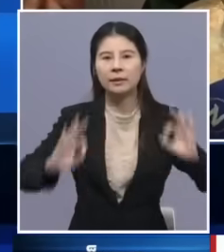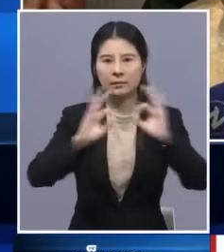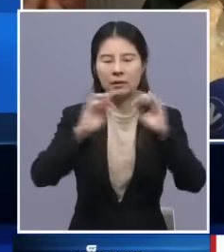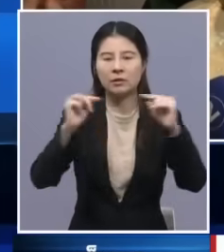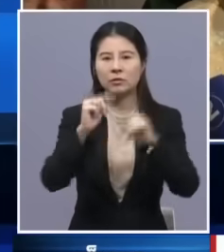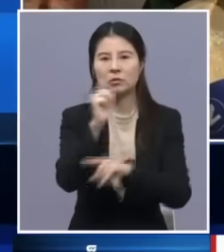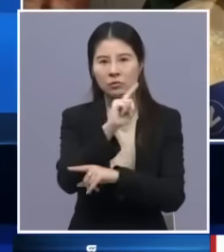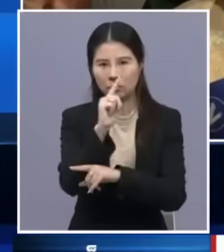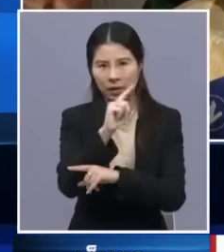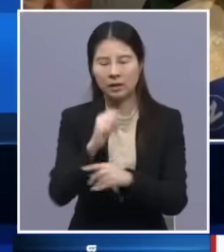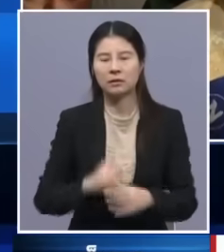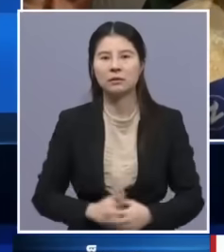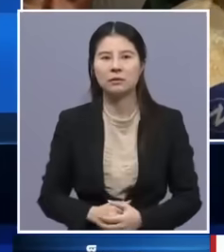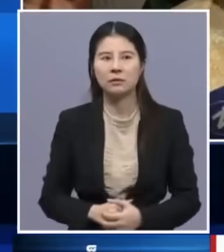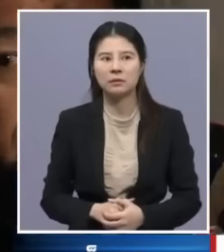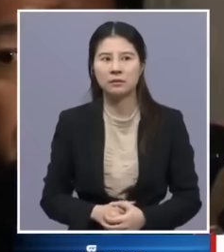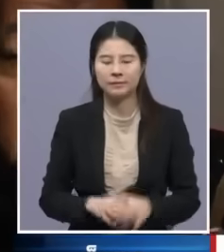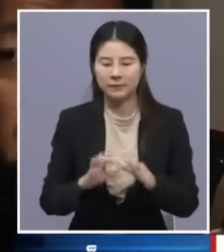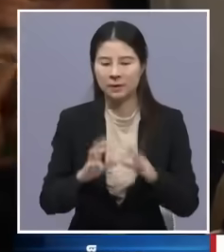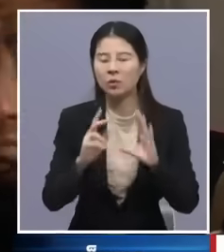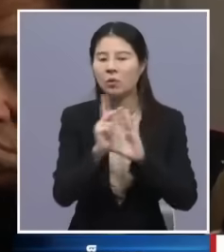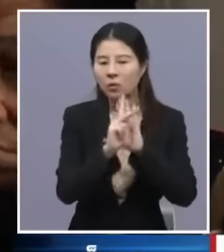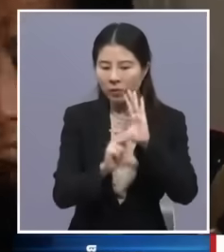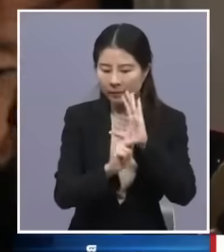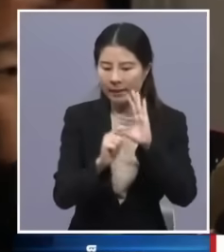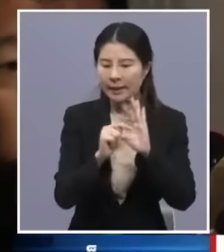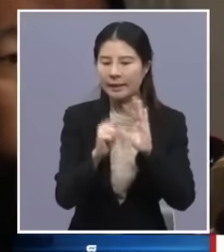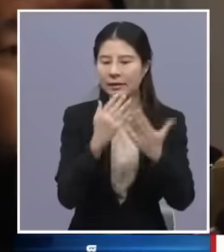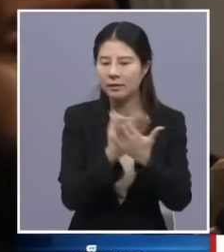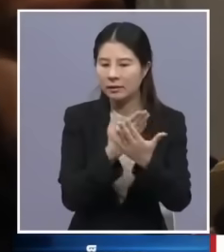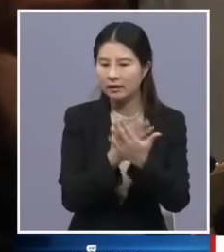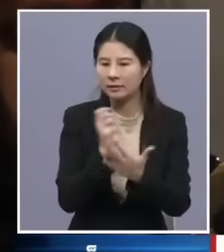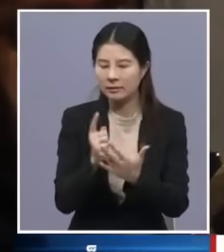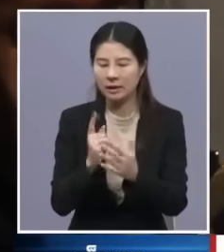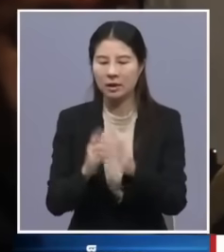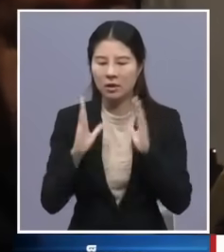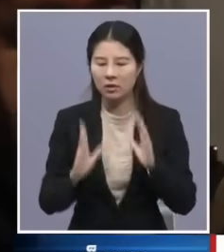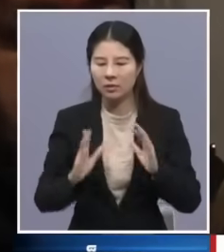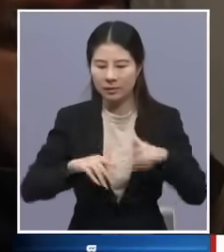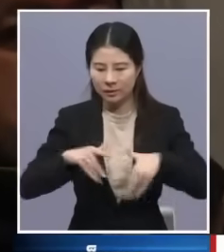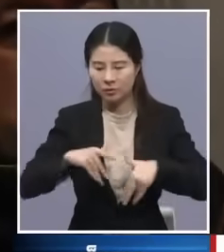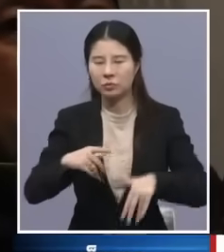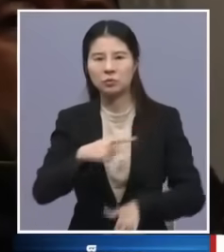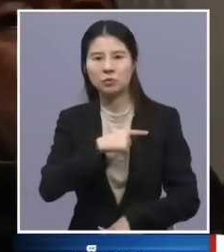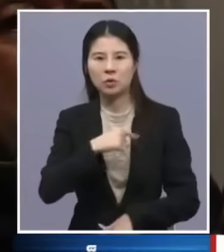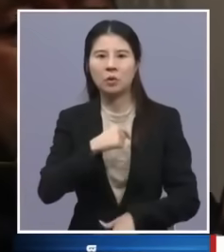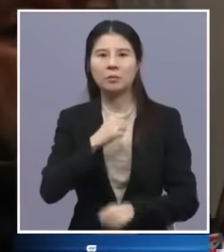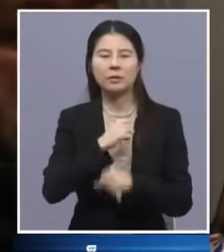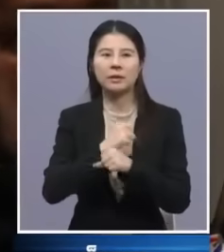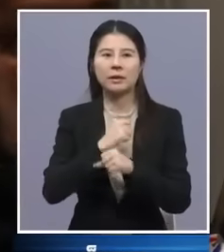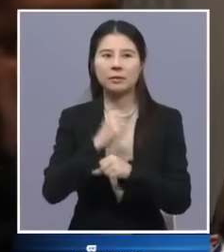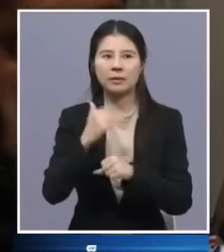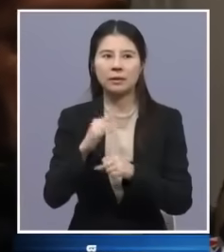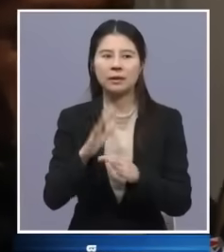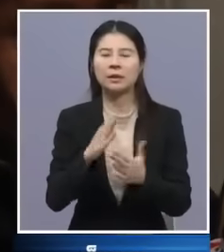ก็คือเนี่ยแหละข้อที่บัญญัติรัฐจะไปจ่ายเงินเพื่อประชานิยมไม่ได้ ครับ แล้วถ้าเกิดว่าเป็นการไปกู้เ